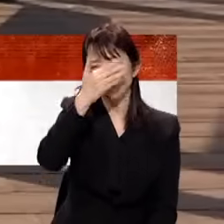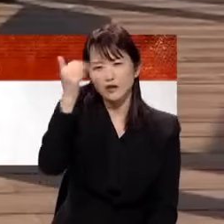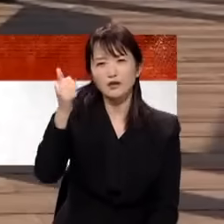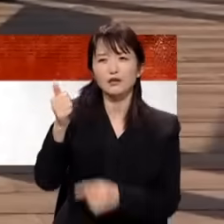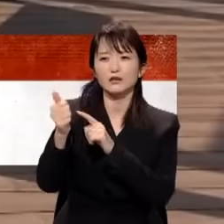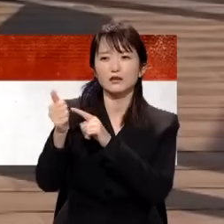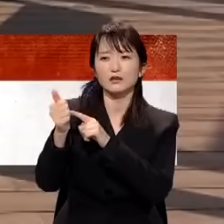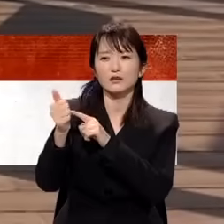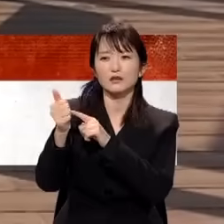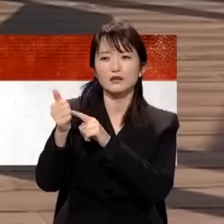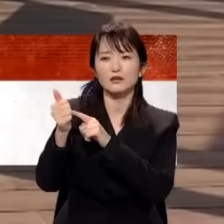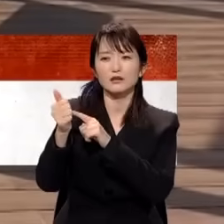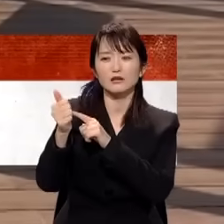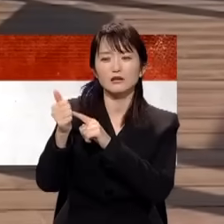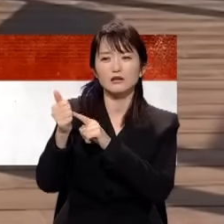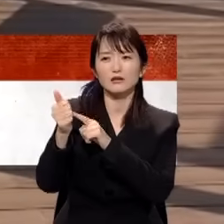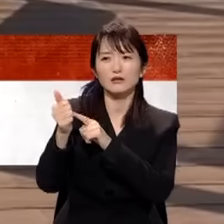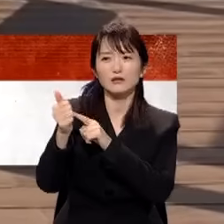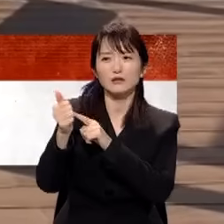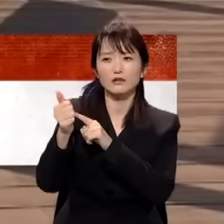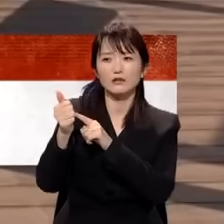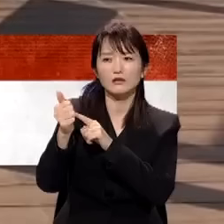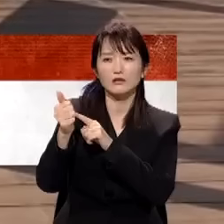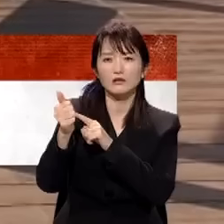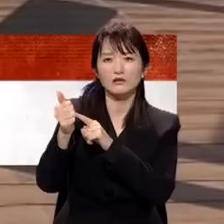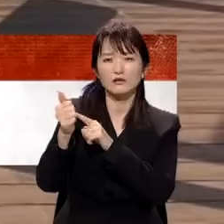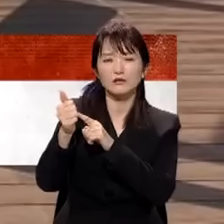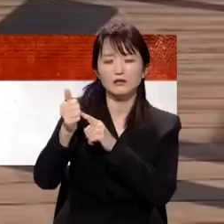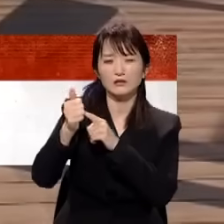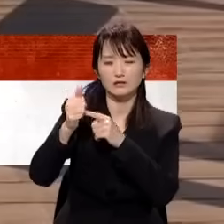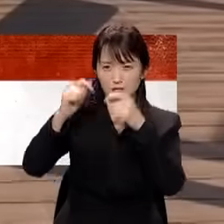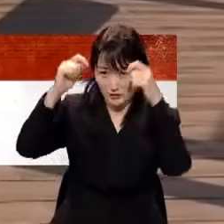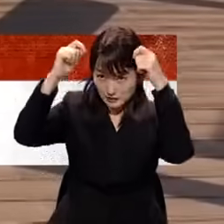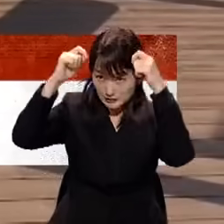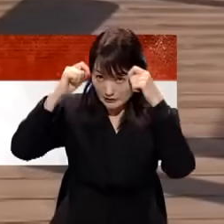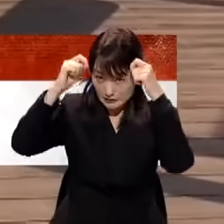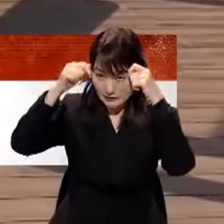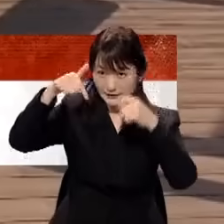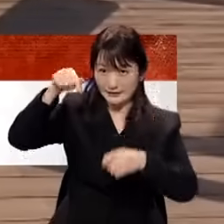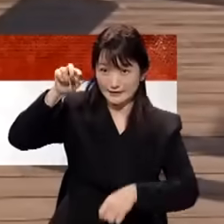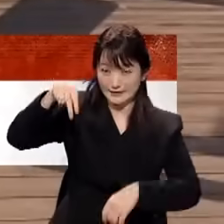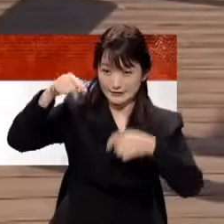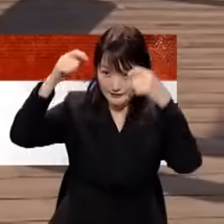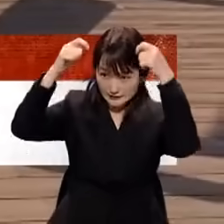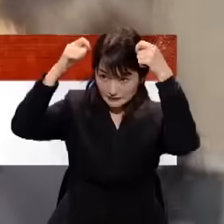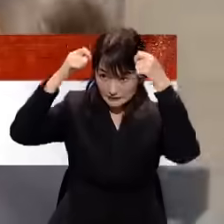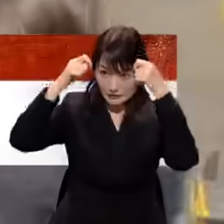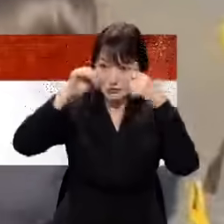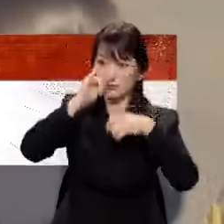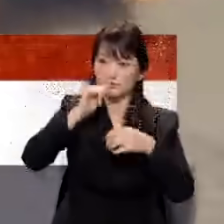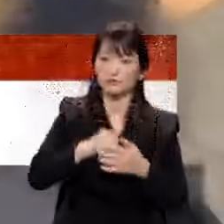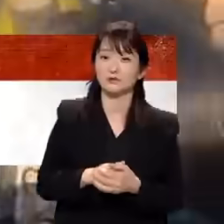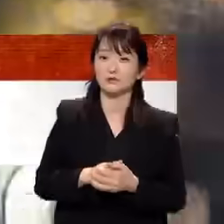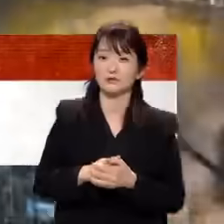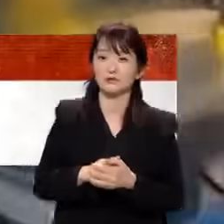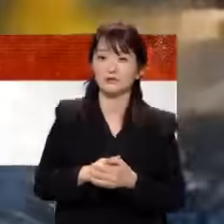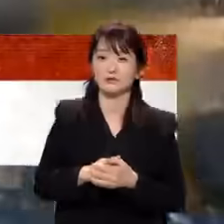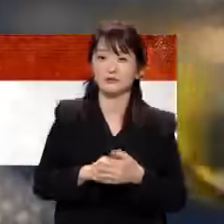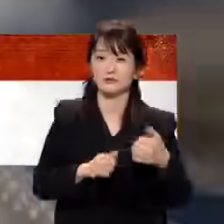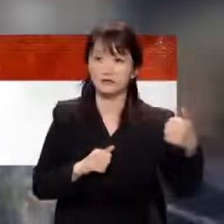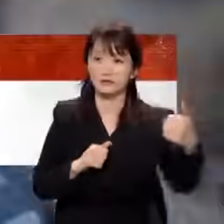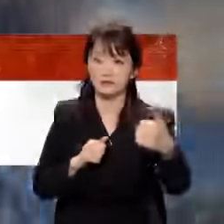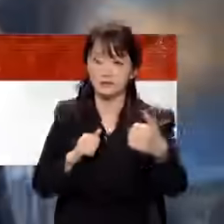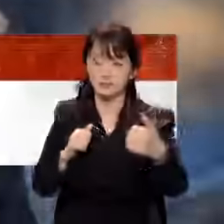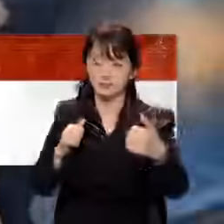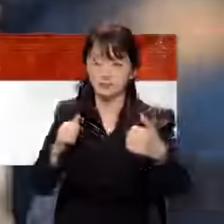또 뭐 왕관이라고 표현하고 그냥 이렇게 이렇게 하나의 머리 가시죠. 가. 또 그 정도 앞에서 이렇게 뛰어나올